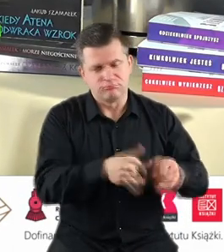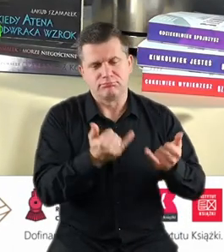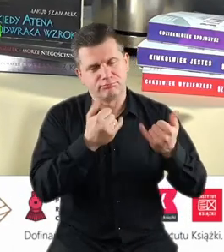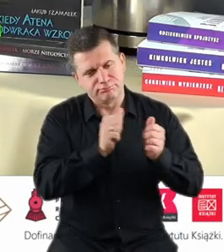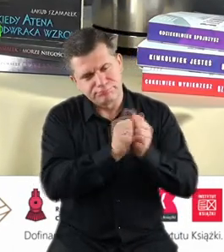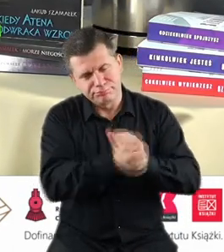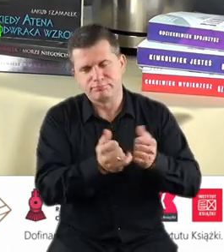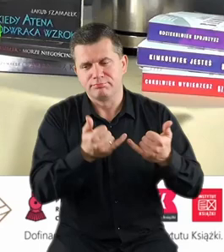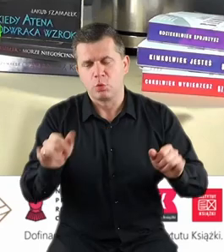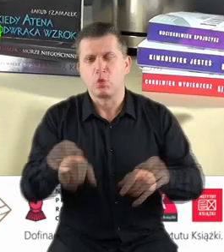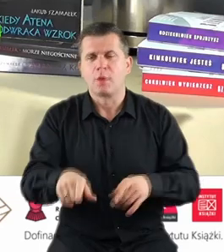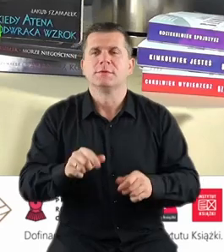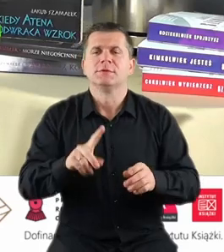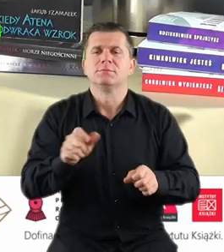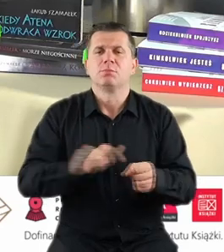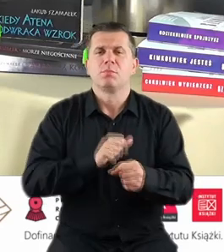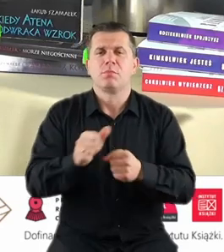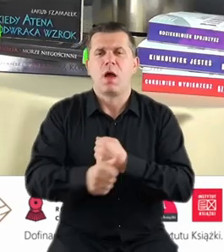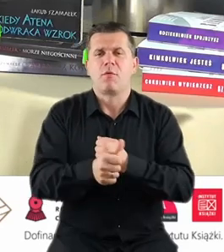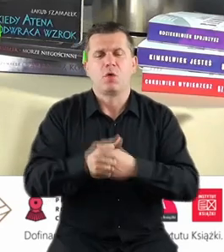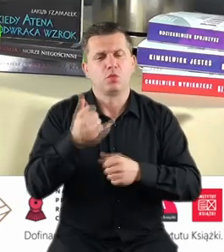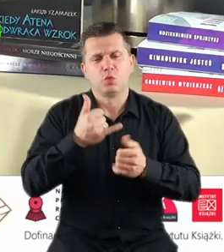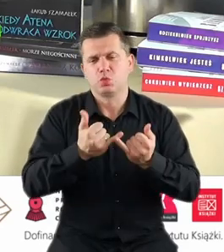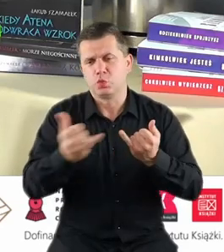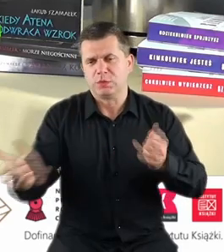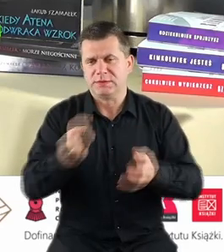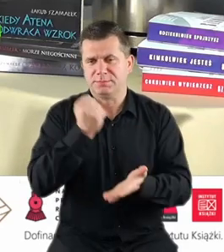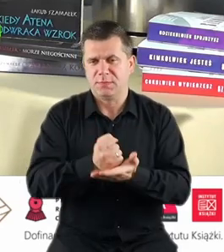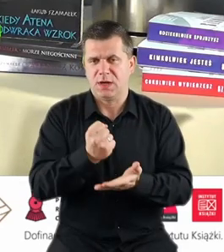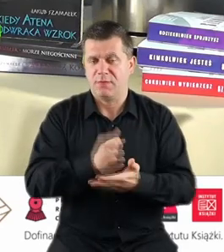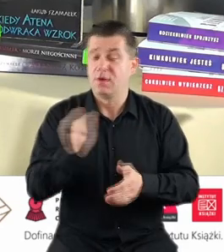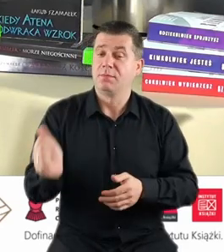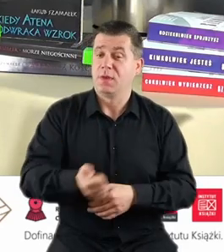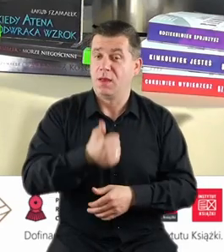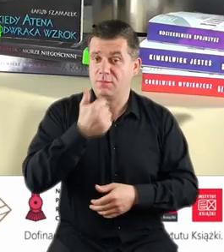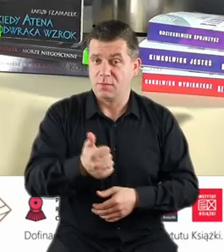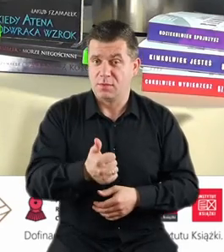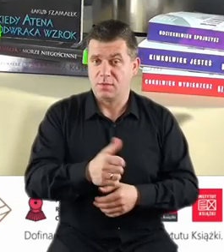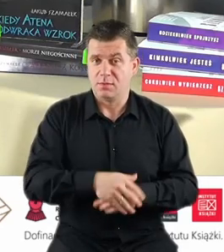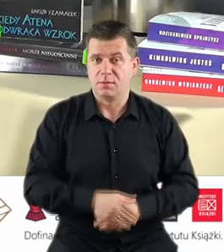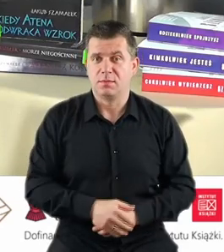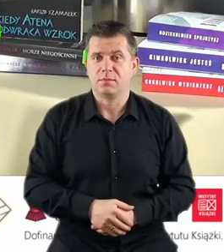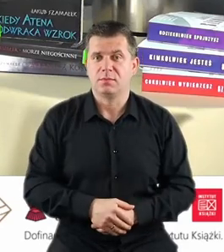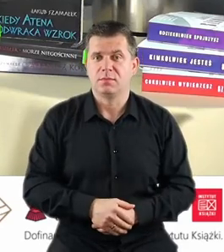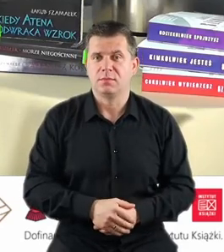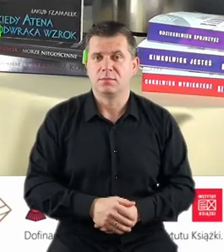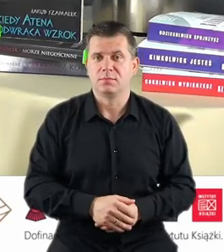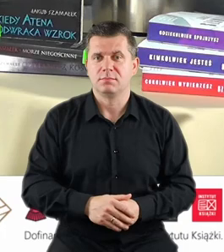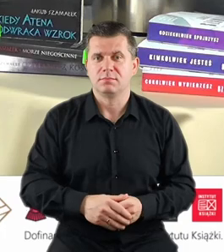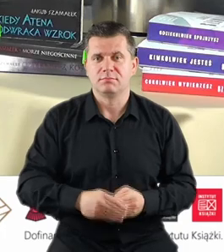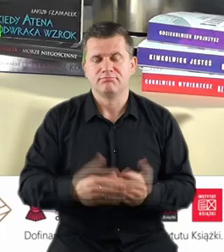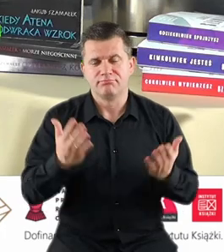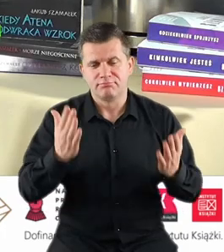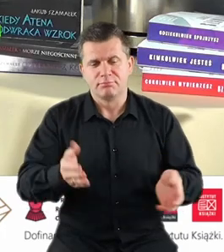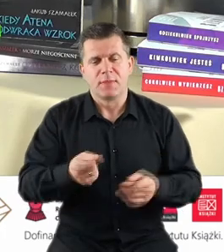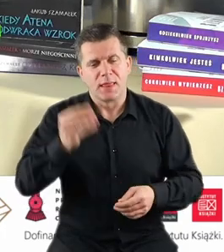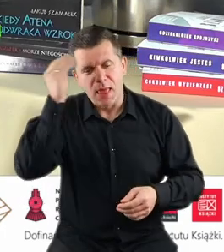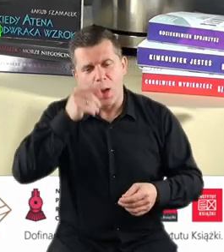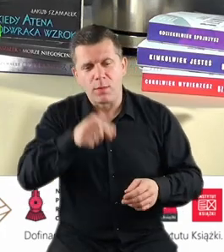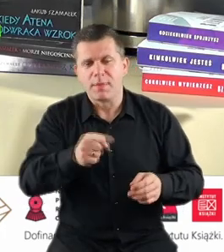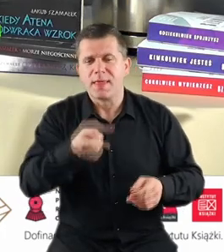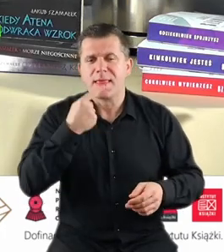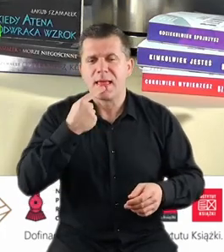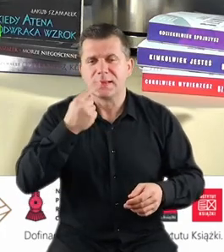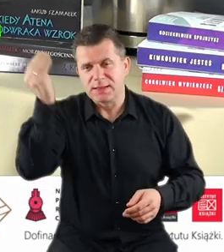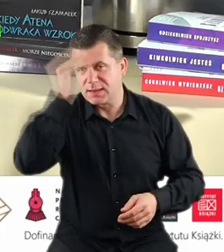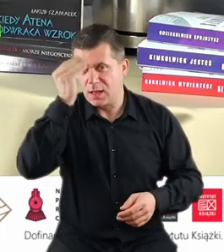tych różnych spraw. Pierwsza jest taka, że no, nauka ma to do siebie, że się operuje językiem naukowym.